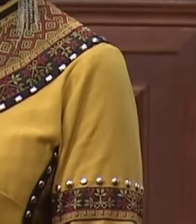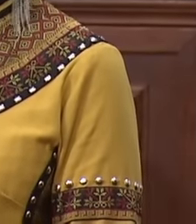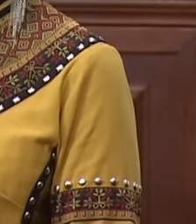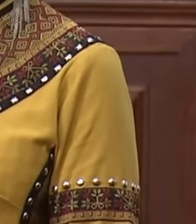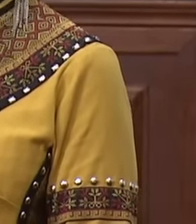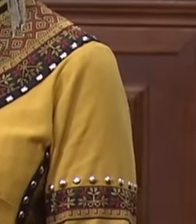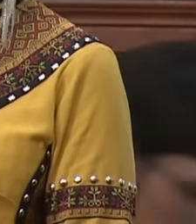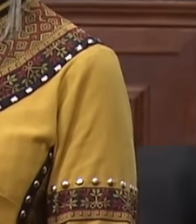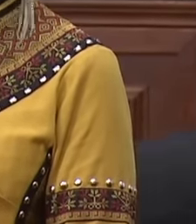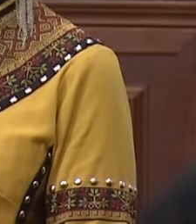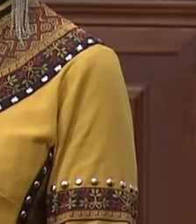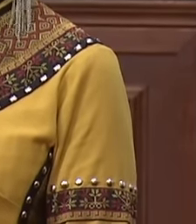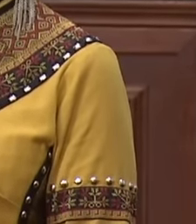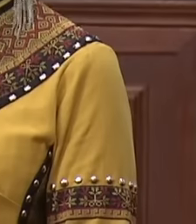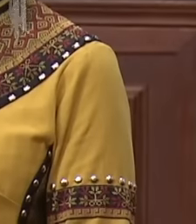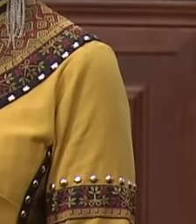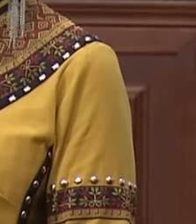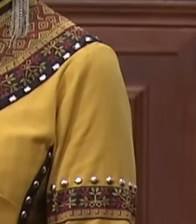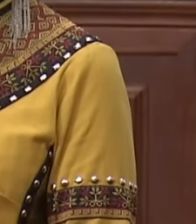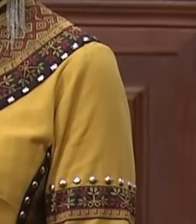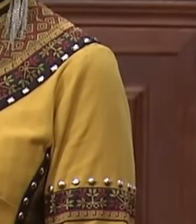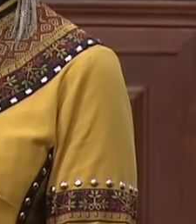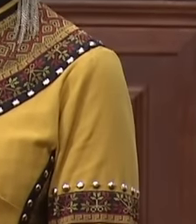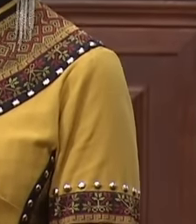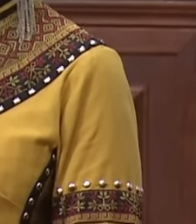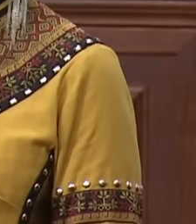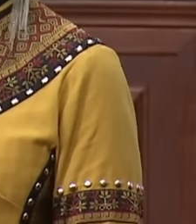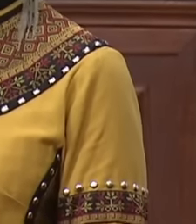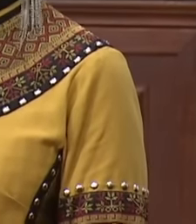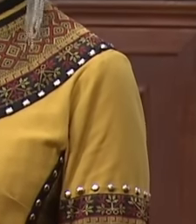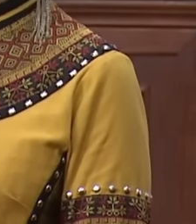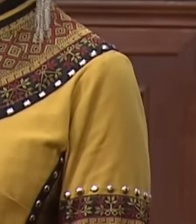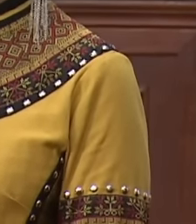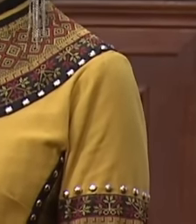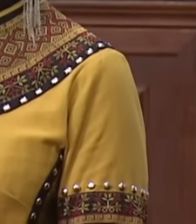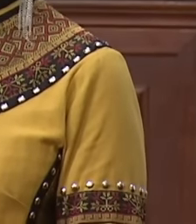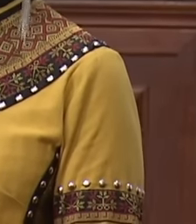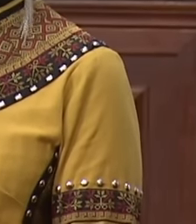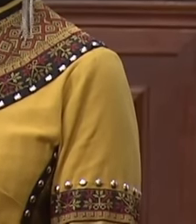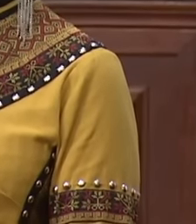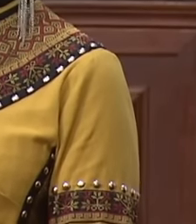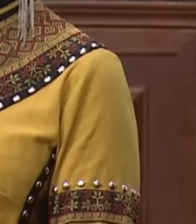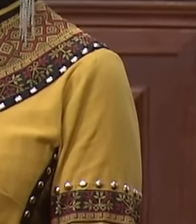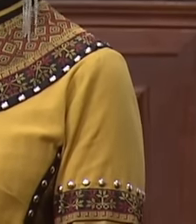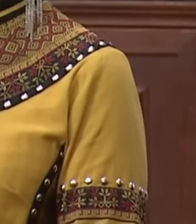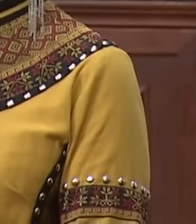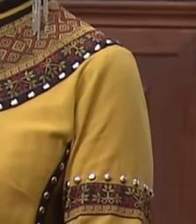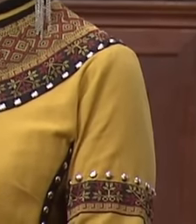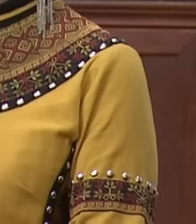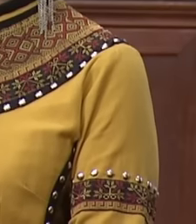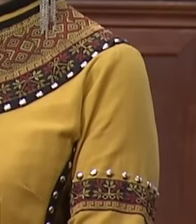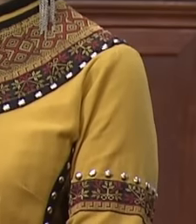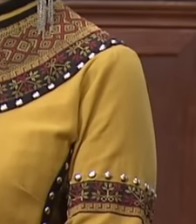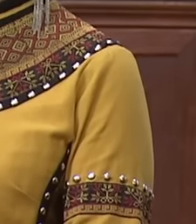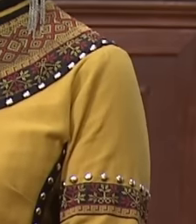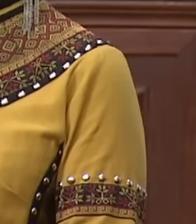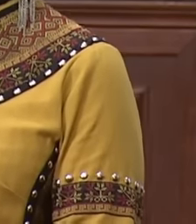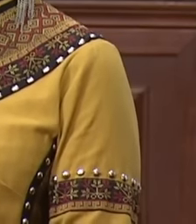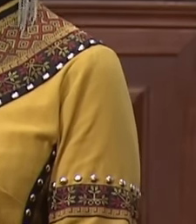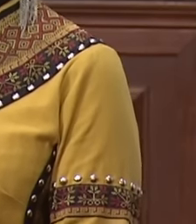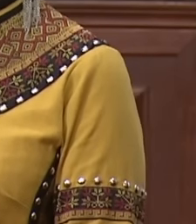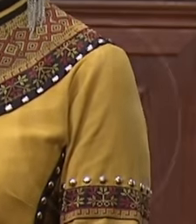样，那做叫苏多。再看那个戴维林，会不发红，不细心，我给不生生啊，哎呀。 为了尊重 原住民族